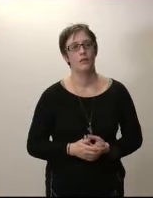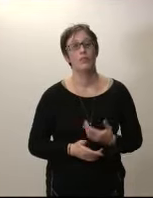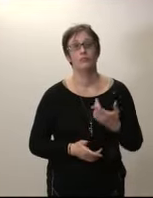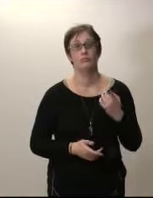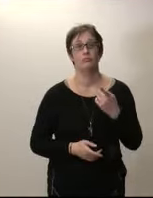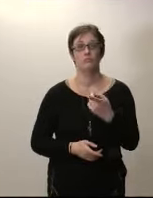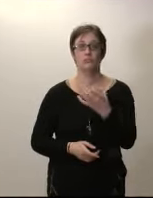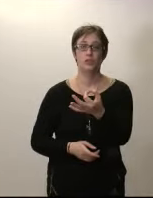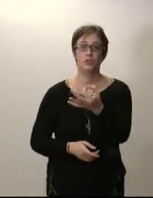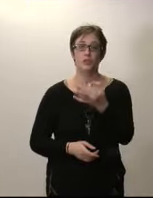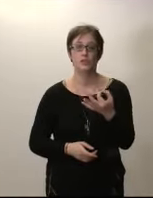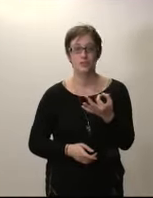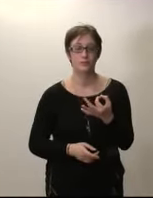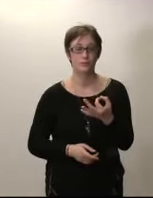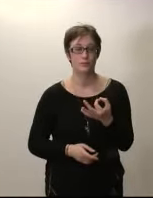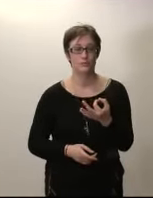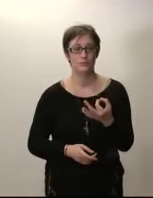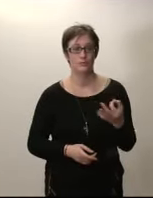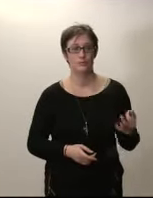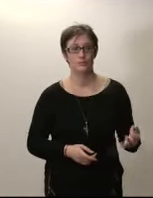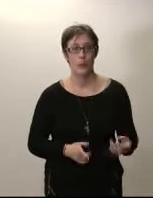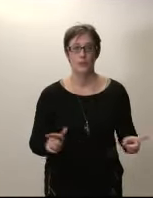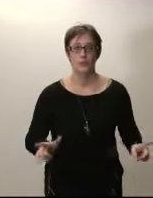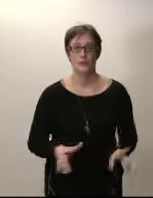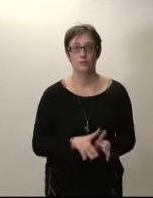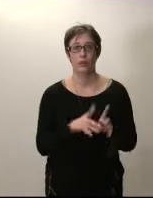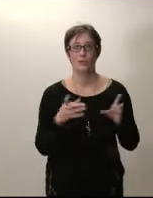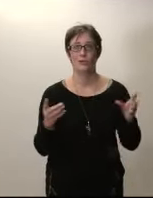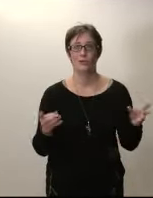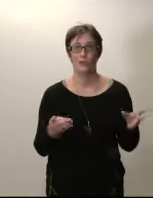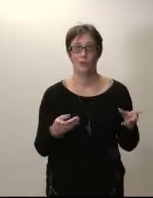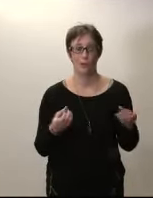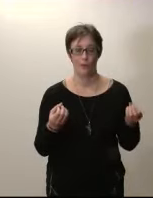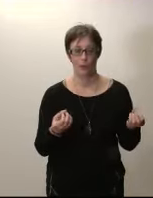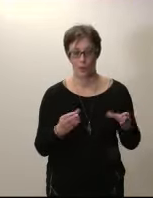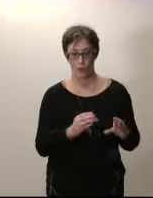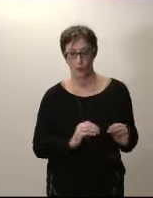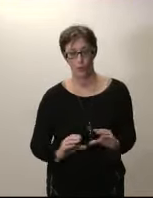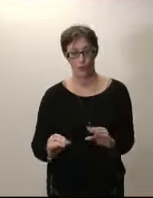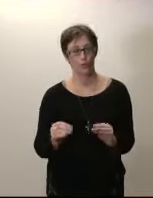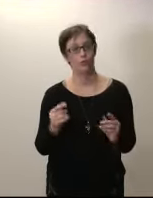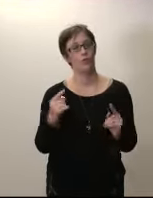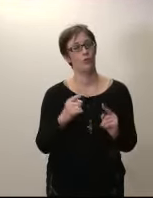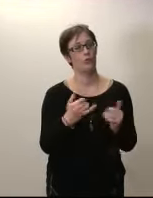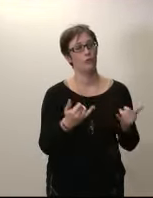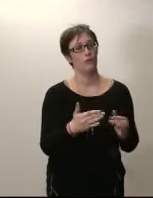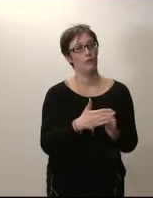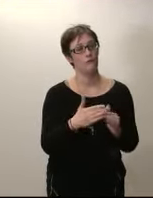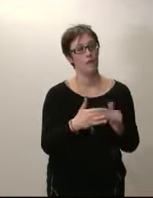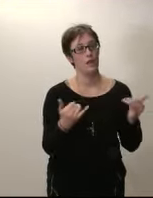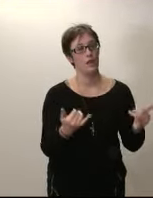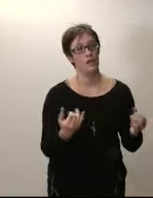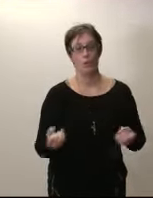donnerait de la mauvaise, ou on offrirait à la population thionvilloise des spectacles de mauvaise qualité pour faire des